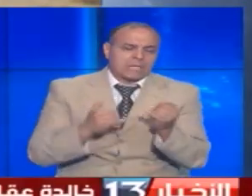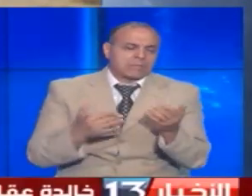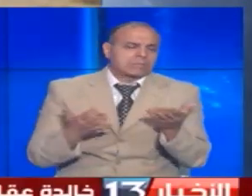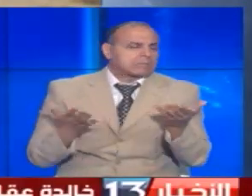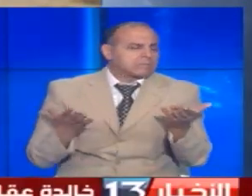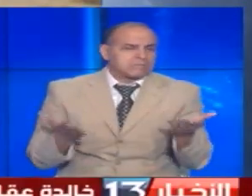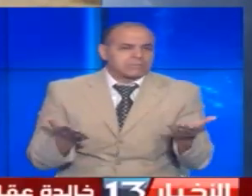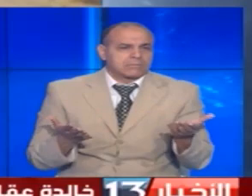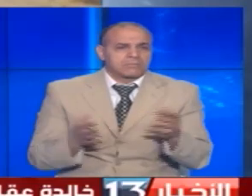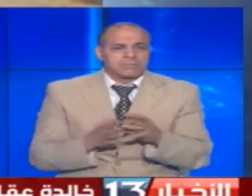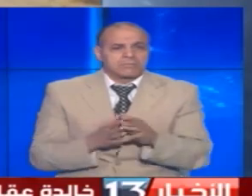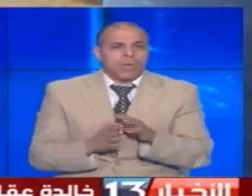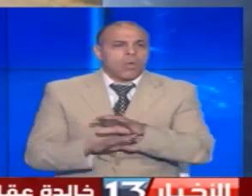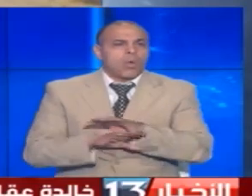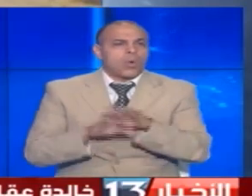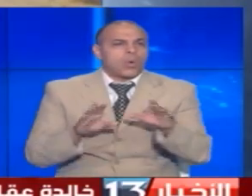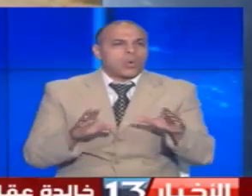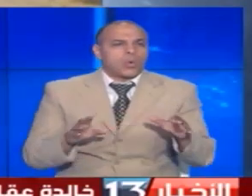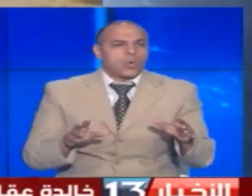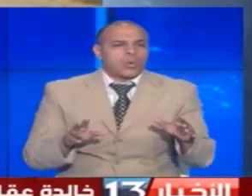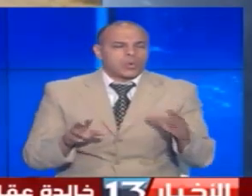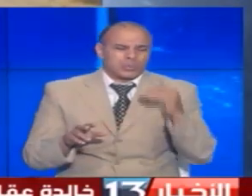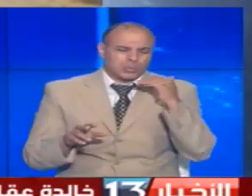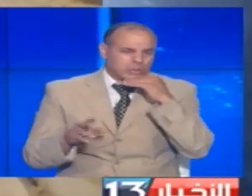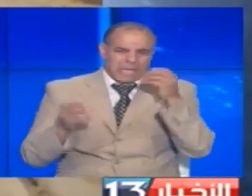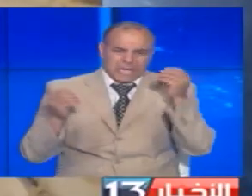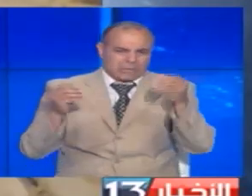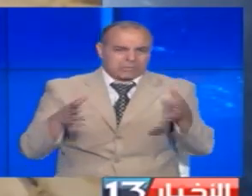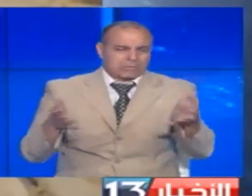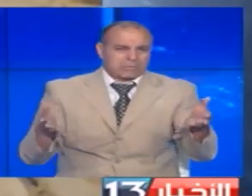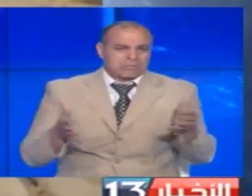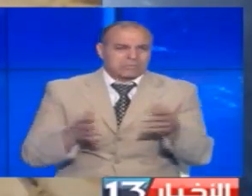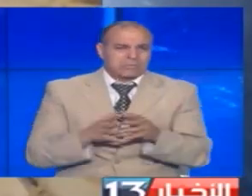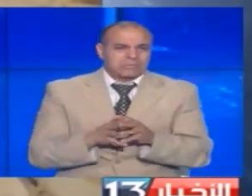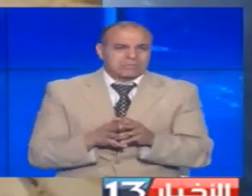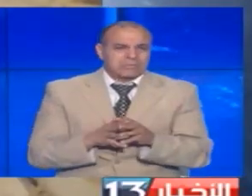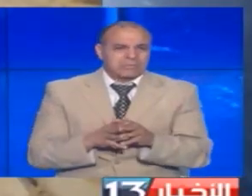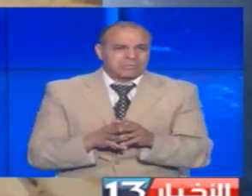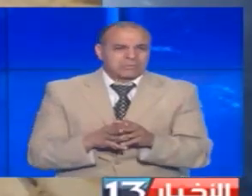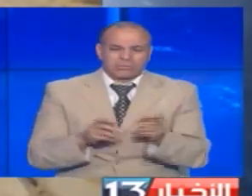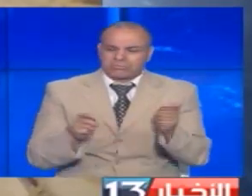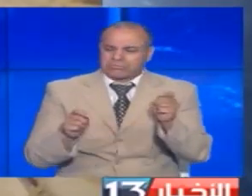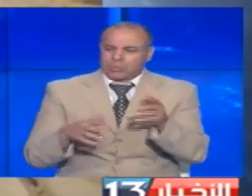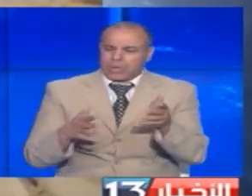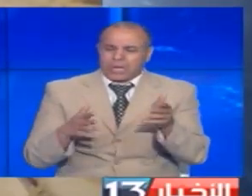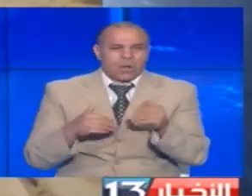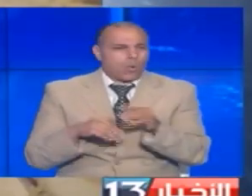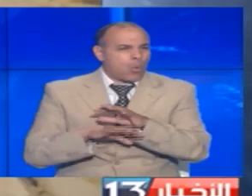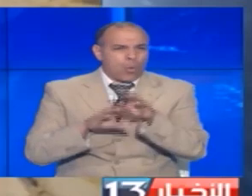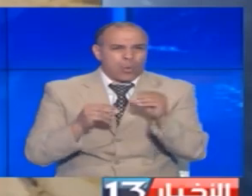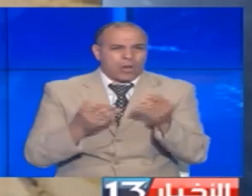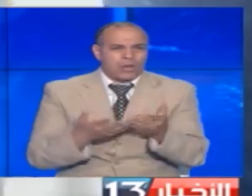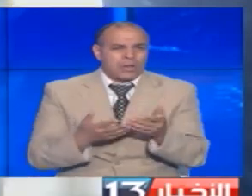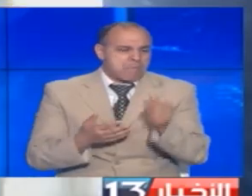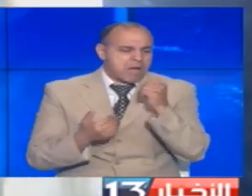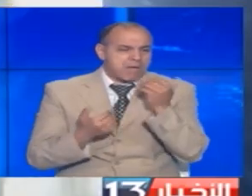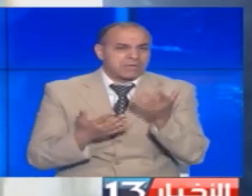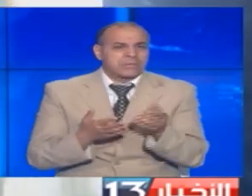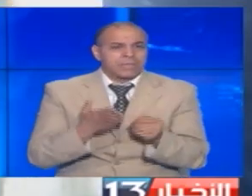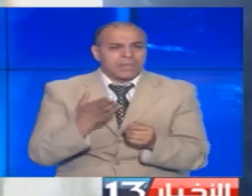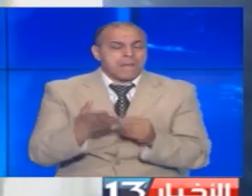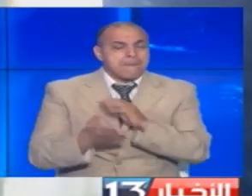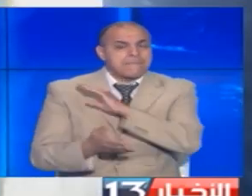يعني وكلها بينهم مقرا بات كل هذا الخيام صارت كلها من لكن